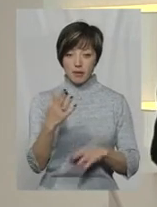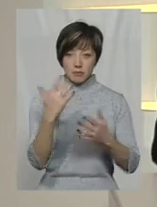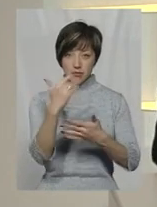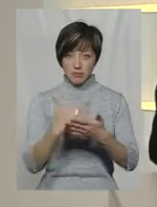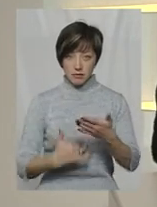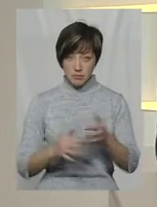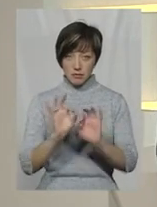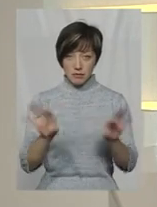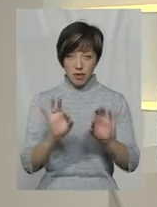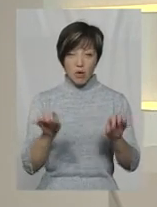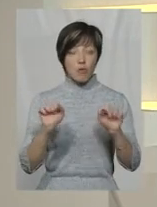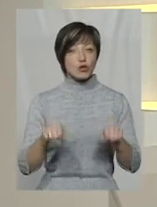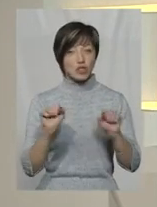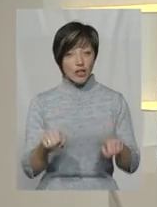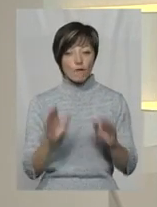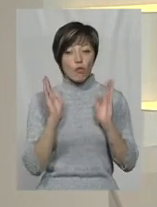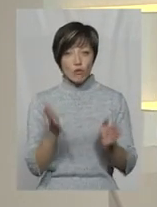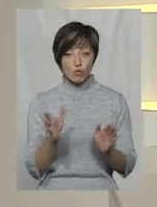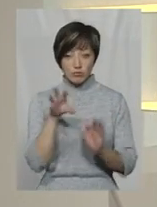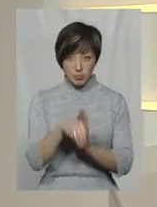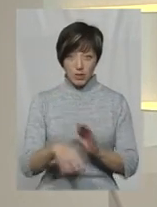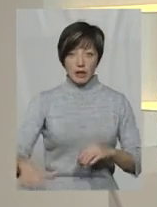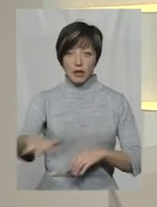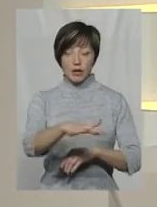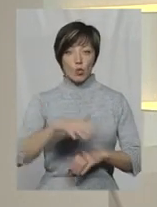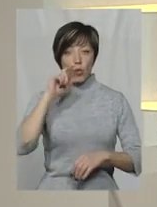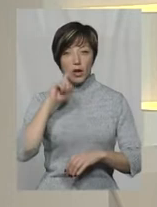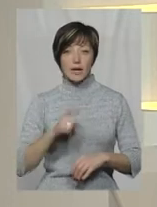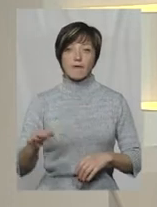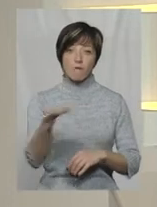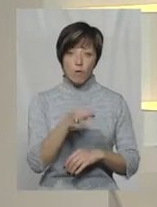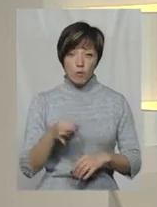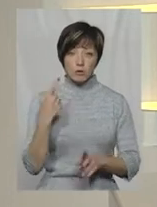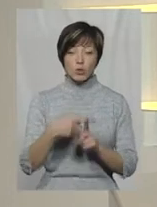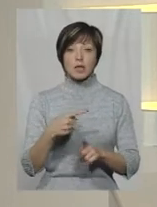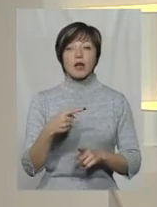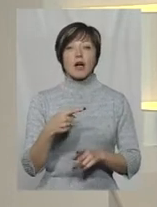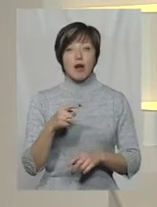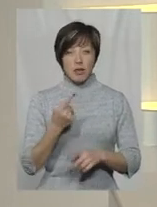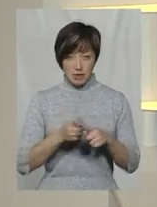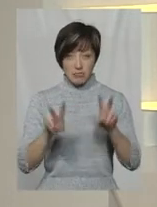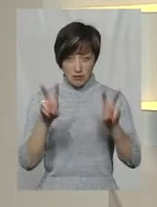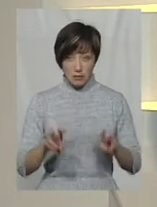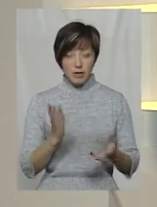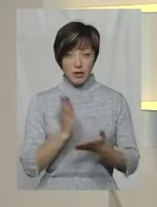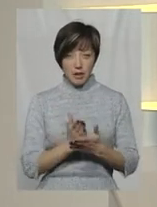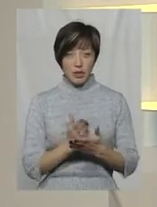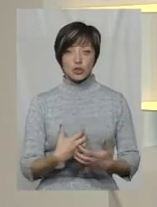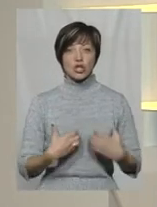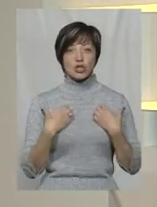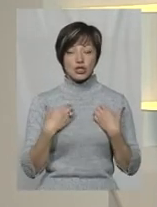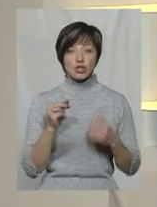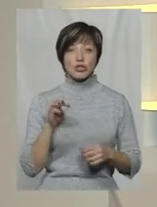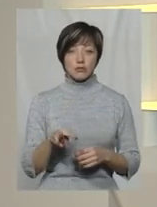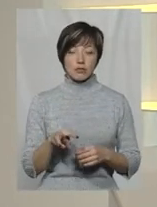які, можливо, будуть присутніми в Україні, в області, вони є якимось, ну,